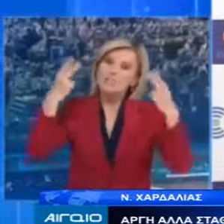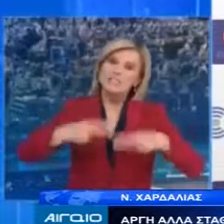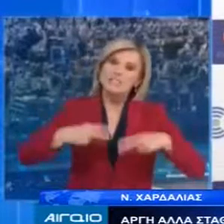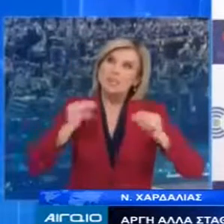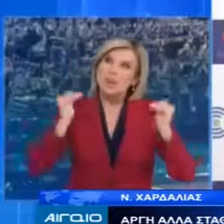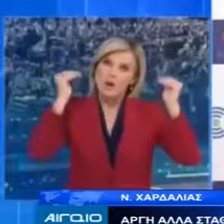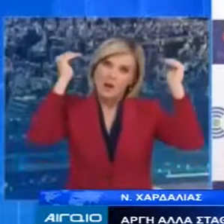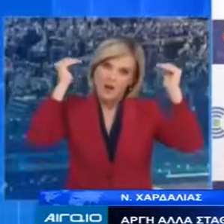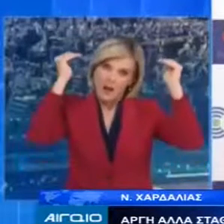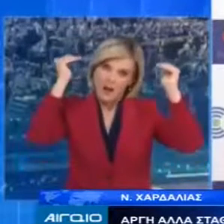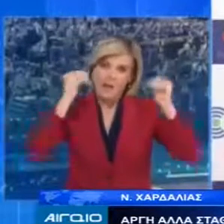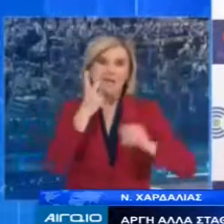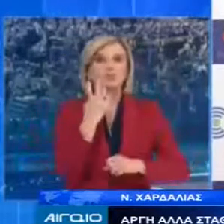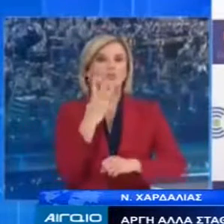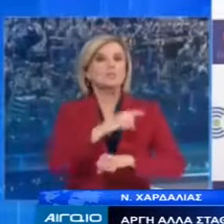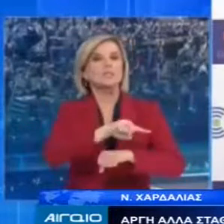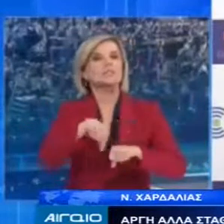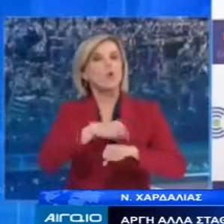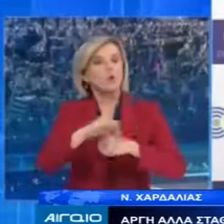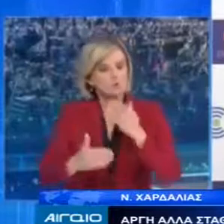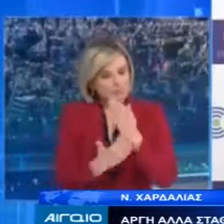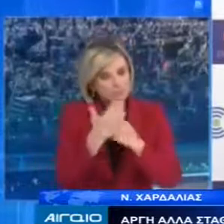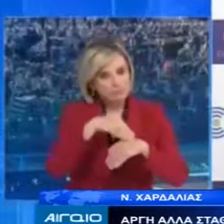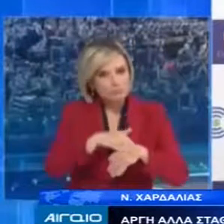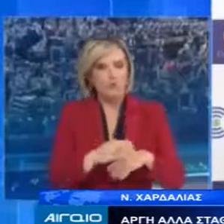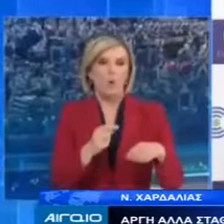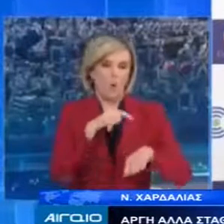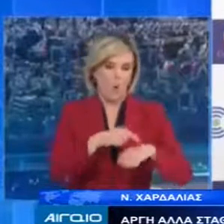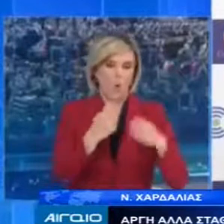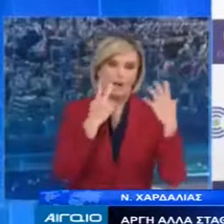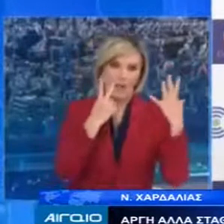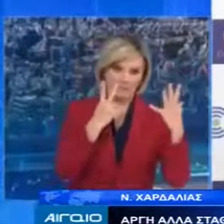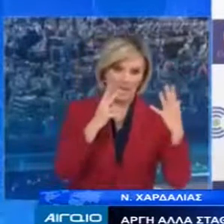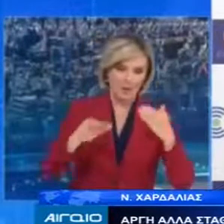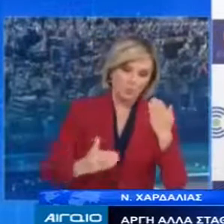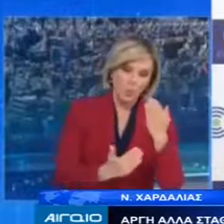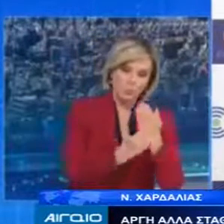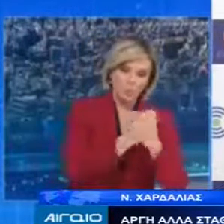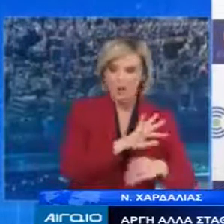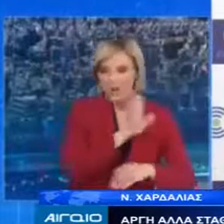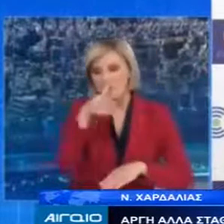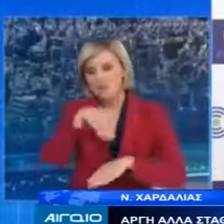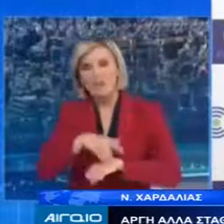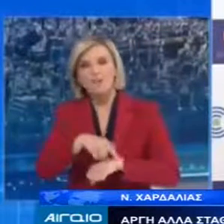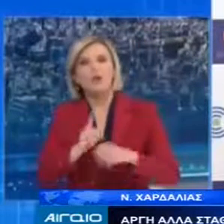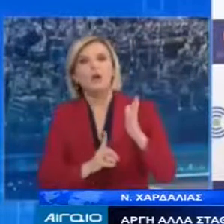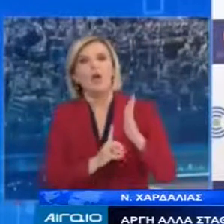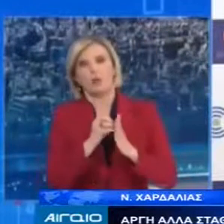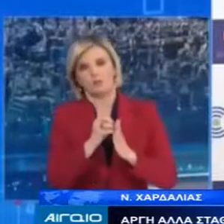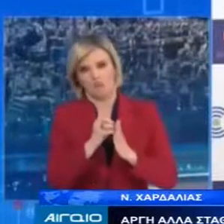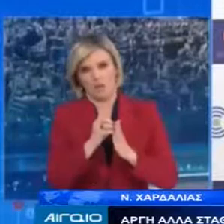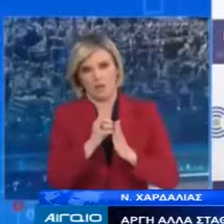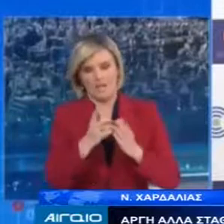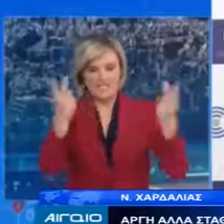Ορμενιού σε 24-ωρη βάση και ευζώνων από τις 7 το πρωί ως τις 11 το βράδυ. Για τις υπόλοιπες χερσαίες